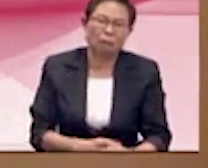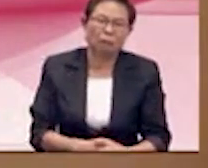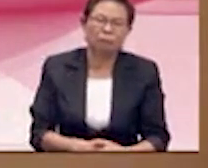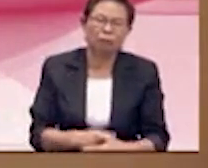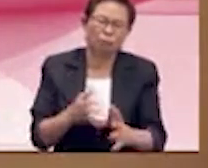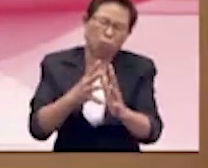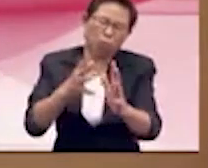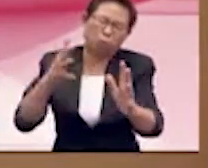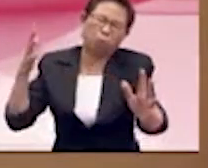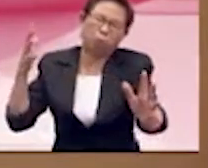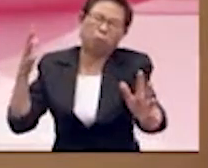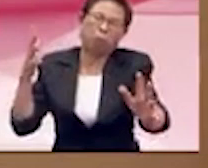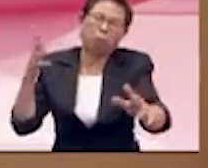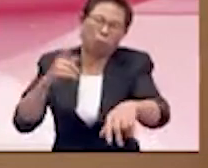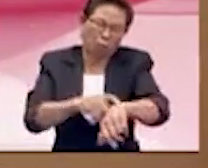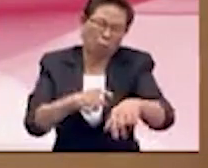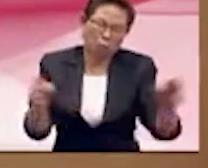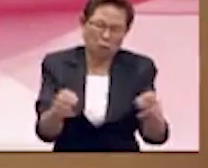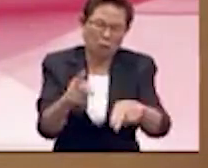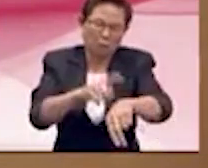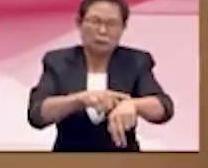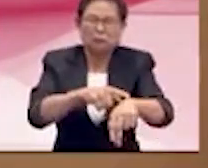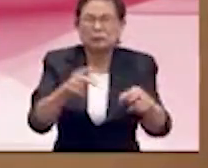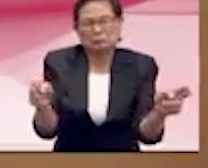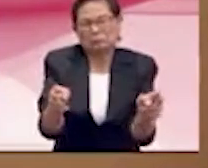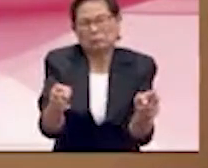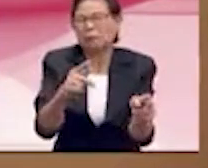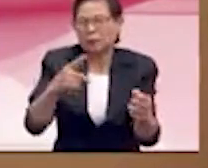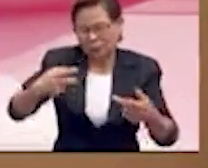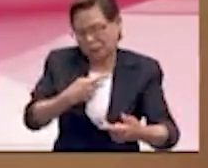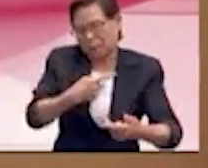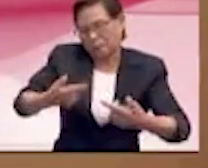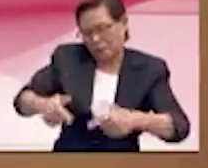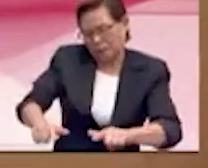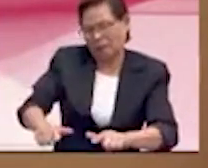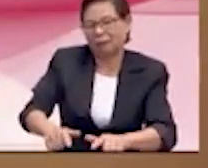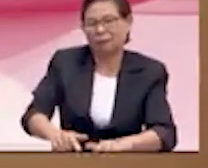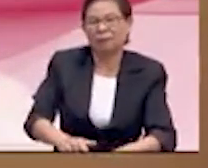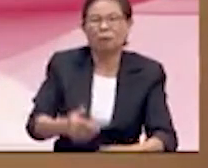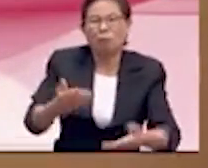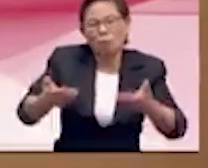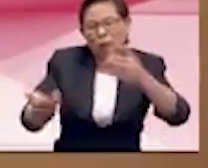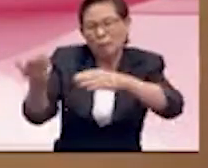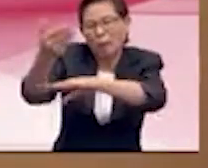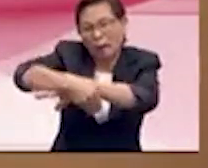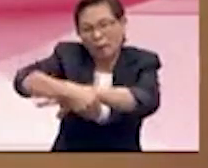yang beratur kerana masa yang singkat. Jadi kita benarkan. Mungkin